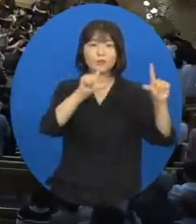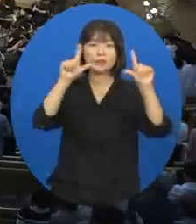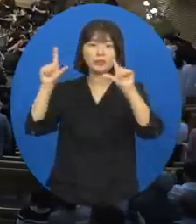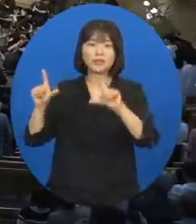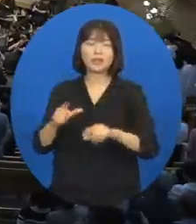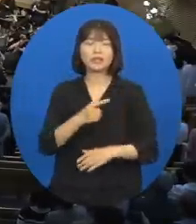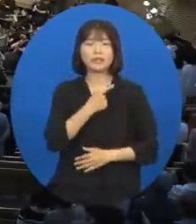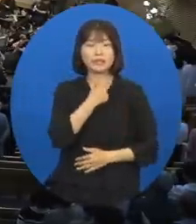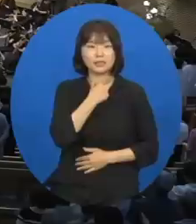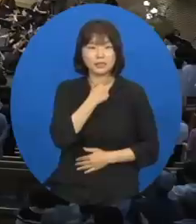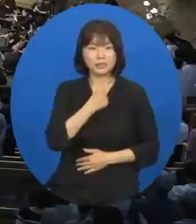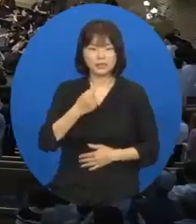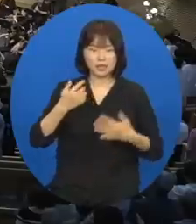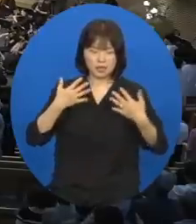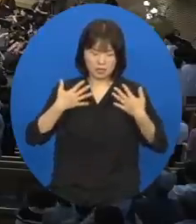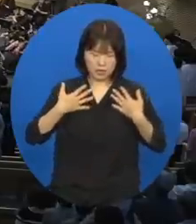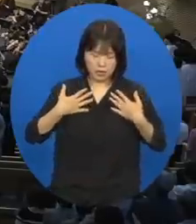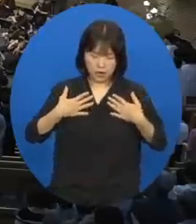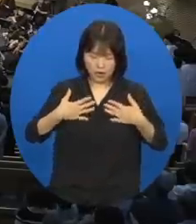순종하며 살리니